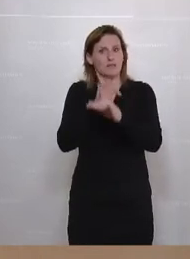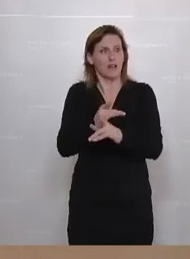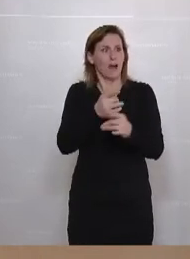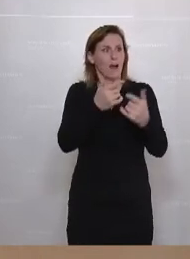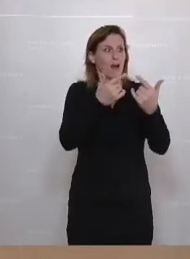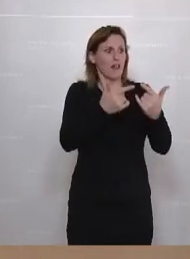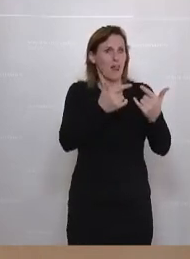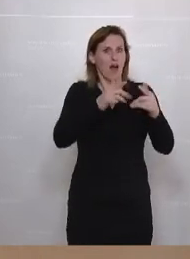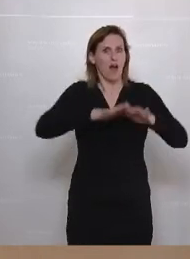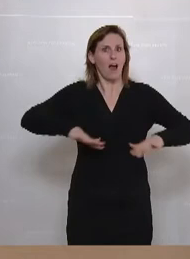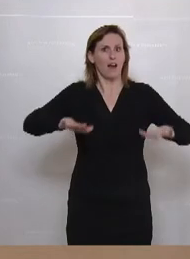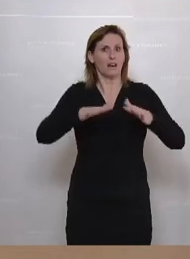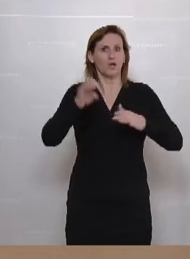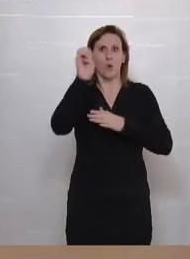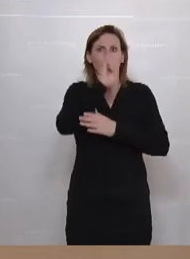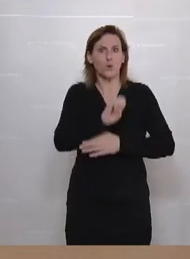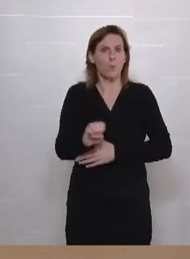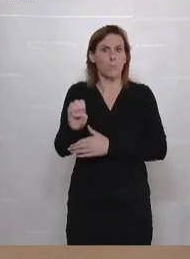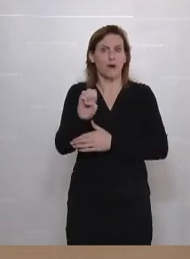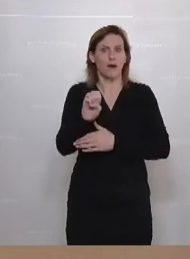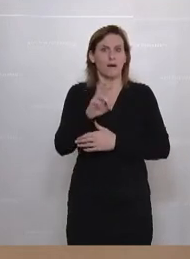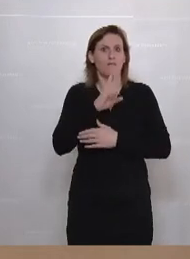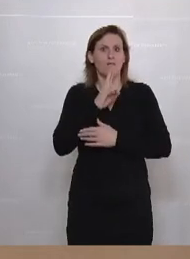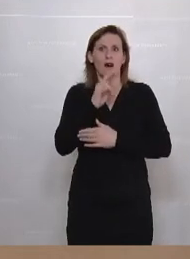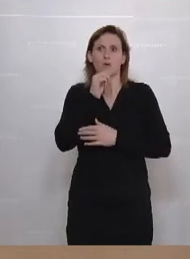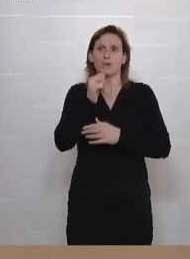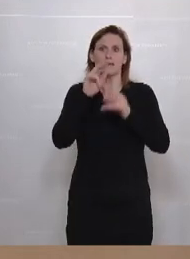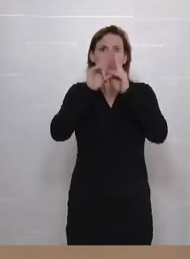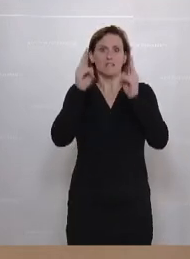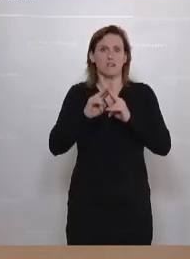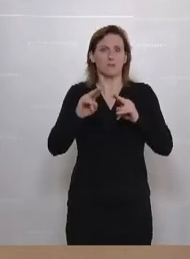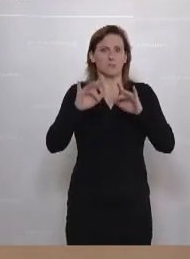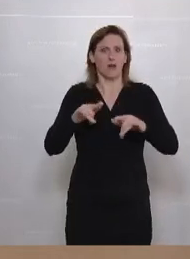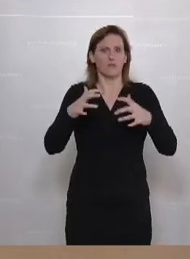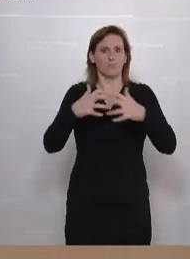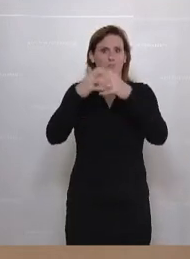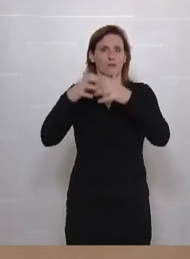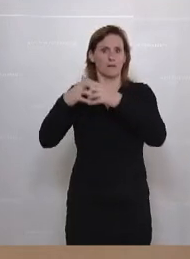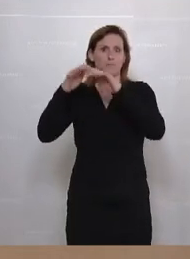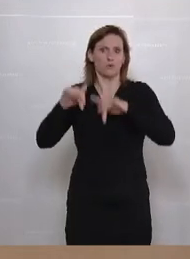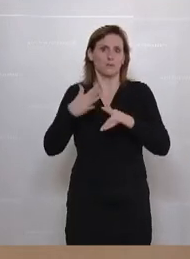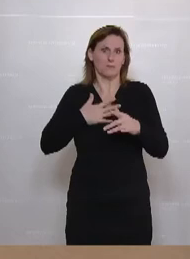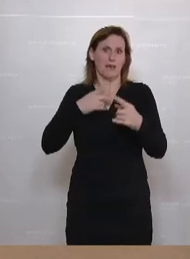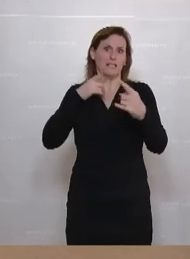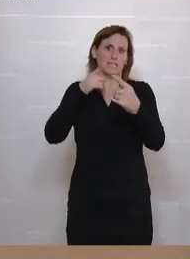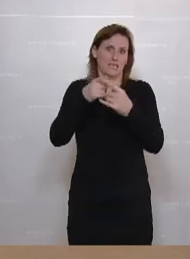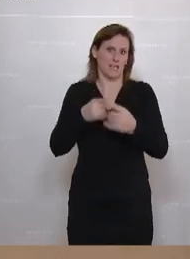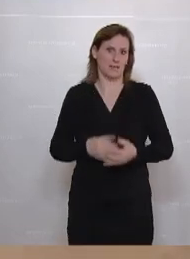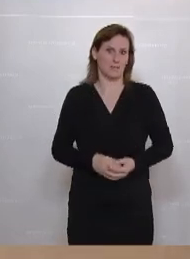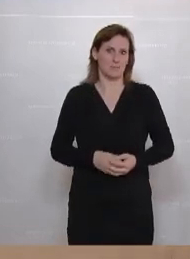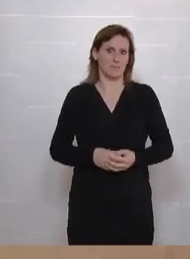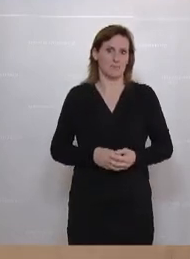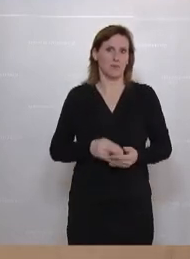weder in Europa oder schon gar nicht in Europa, aber in Wirklichkeit auch nicht international überhaupt entstehen lässt. Und das ist mein Ansatz. Nächste